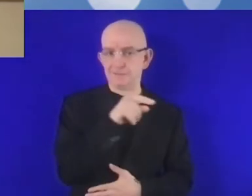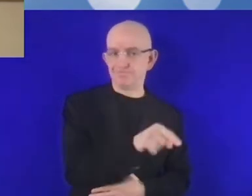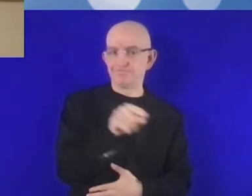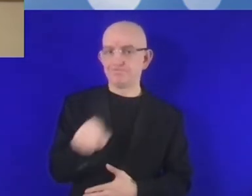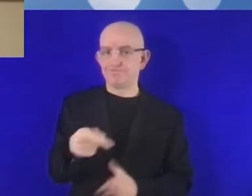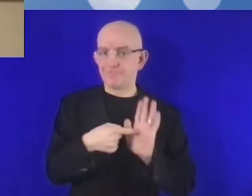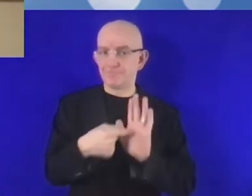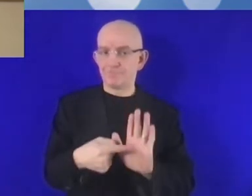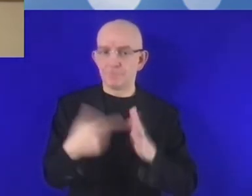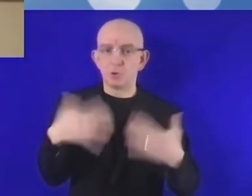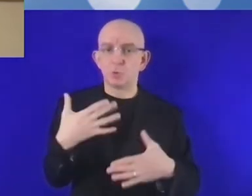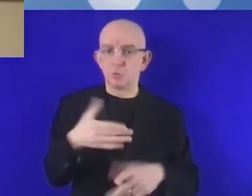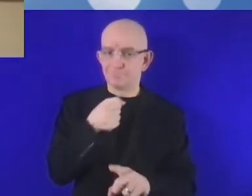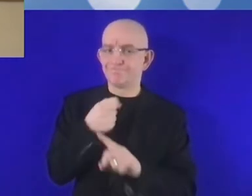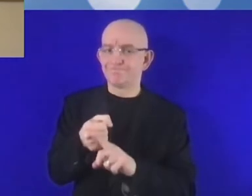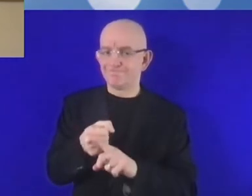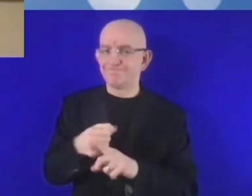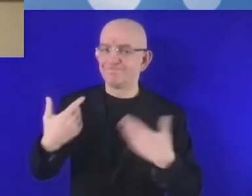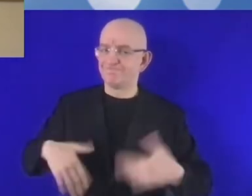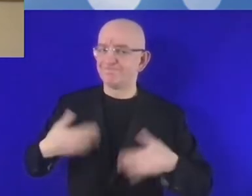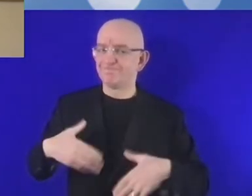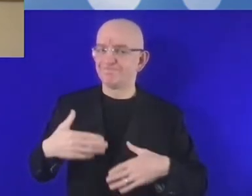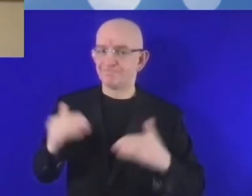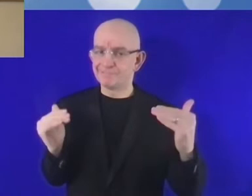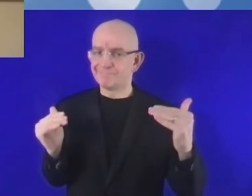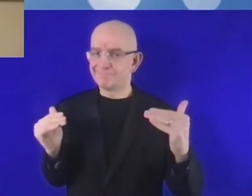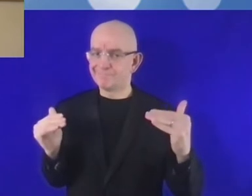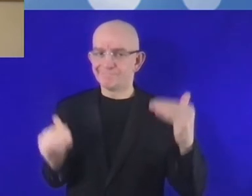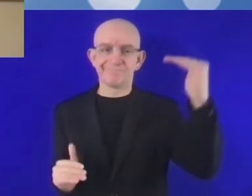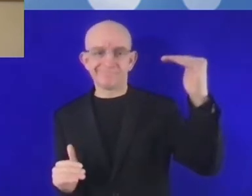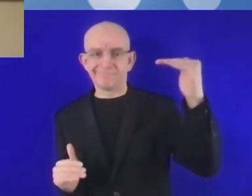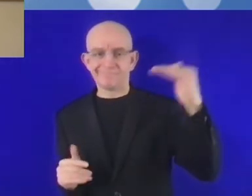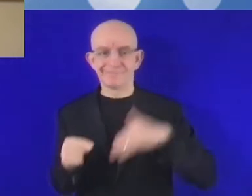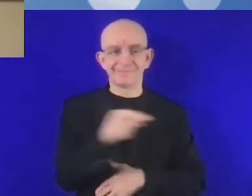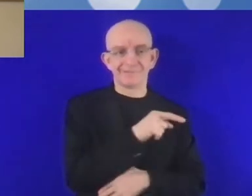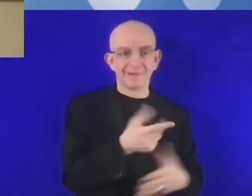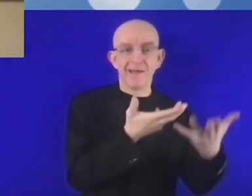تلك البلاد، وستكون هناك هو عميقة بين